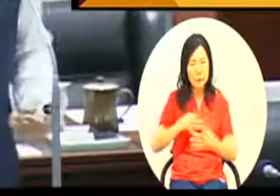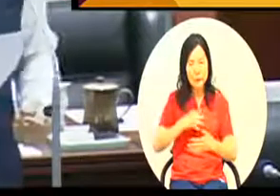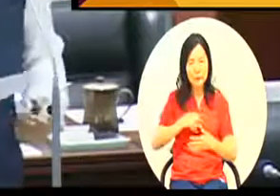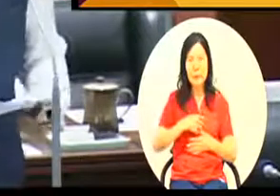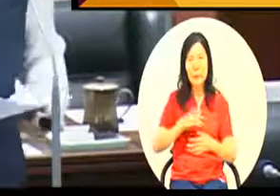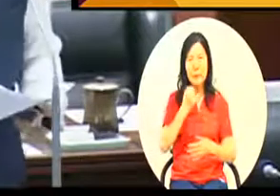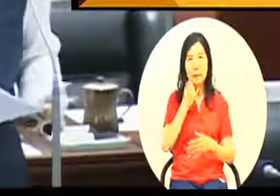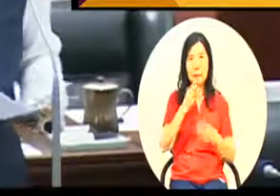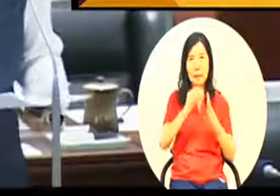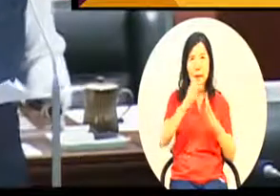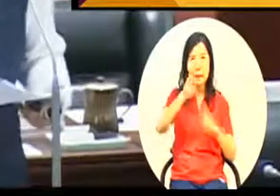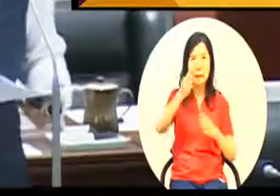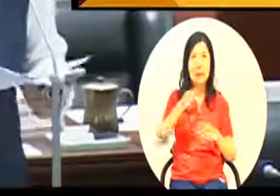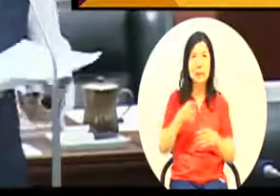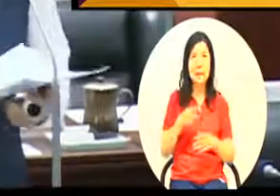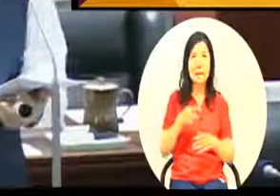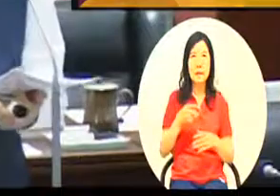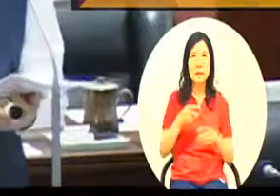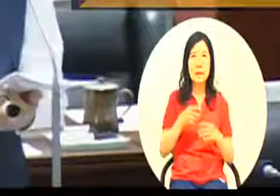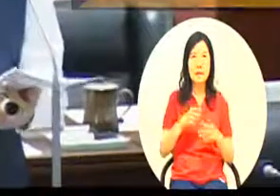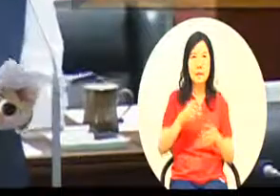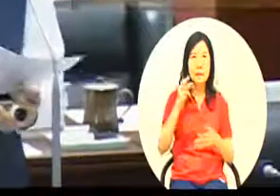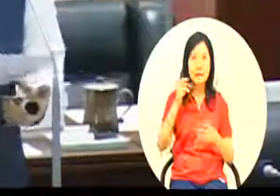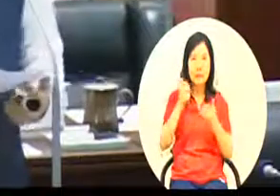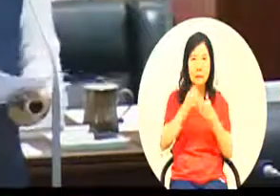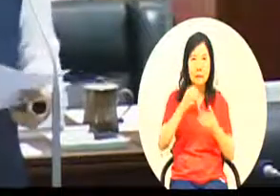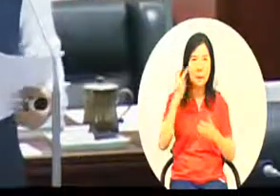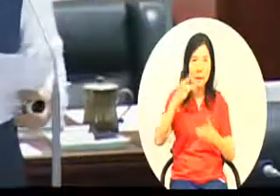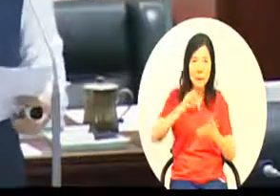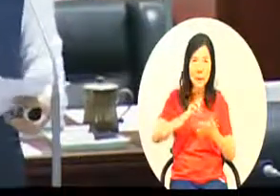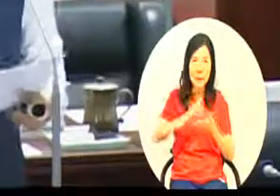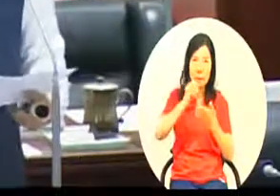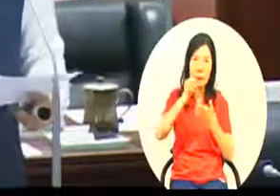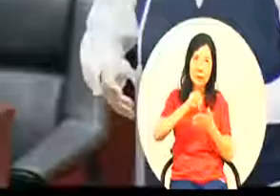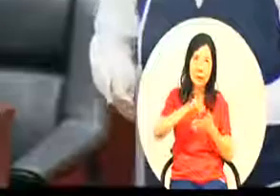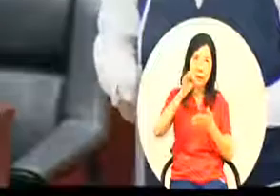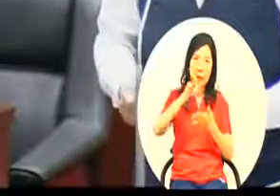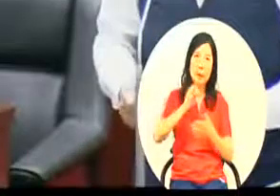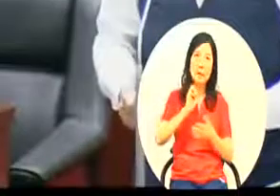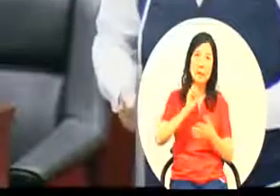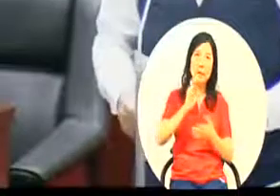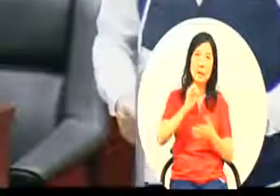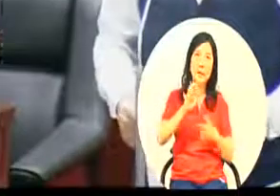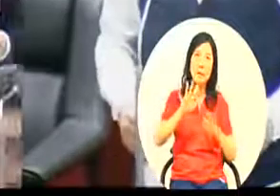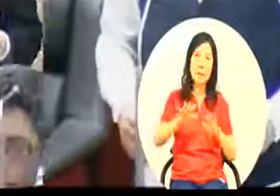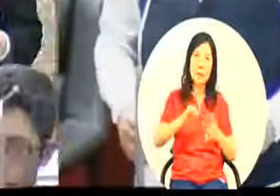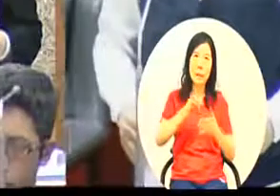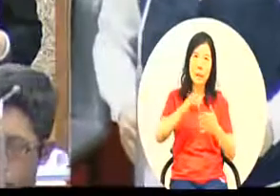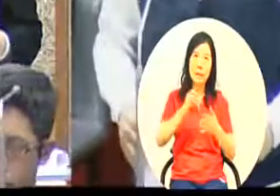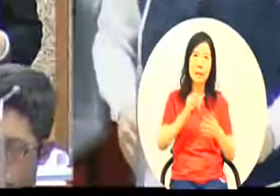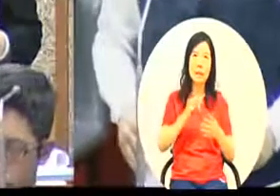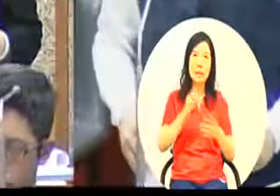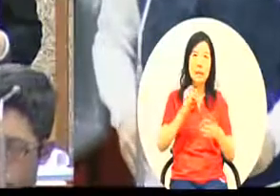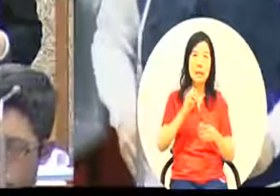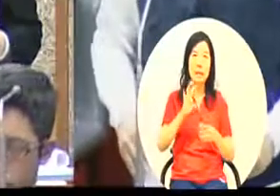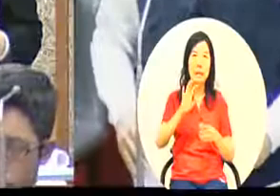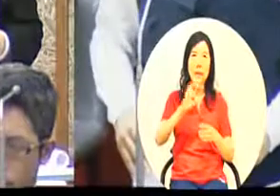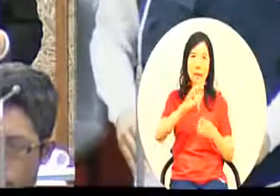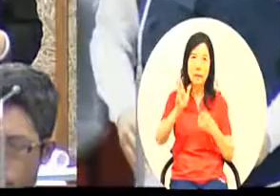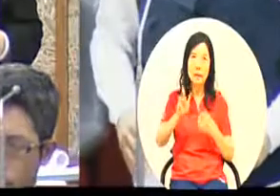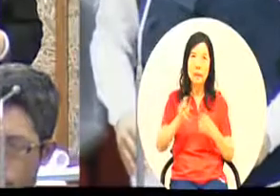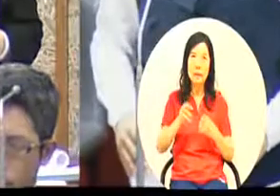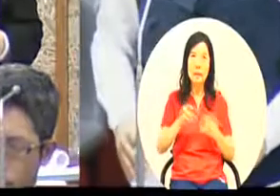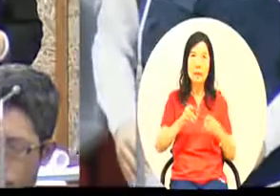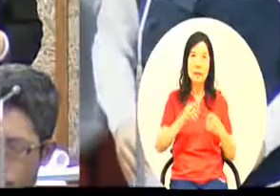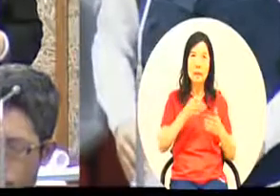请局长在我们局长会议的时候提出来看看好不好？ 好， 谢谢。 罗议员提到的这个做法哦，其实跟那个报多元